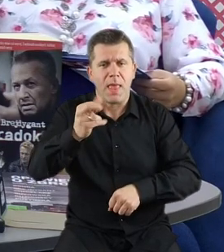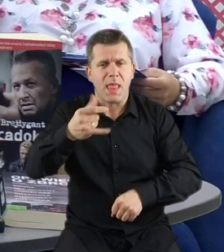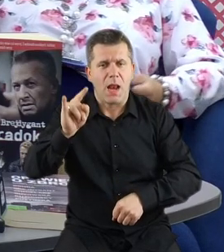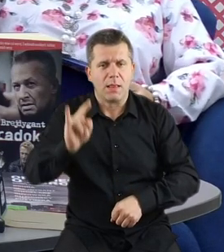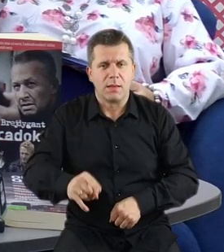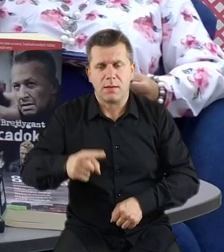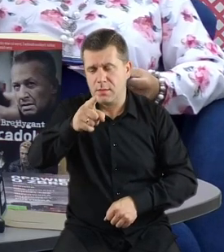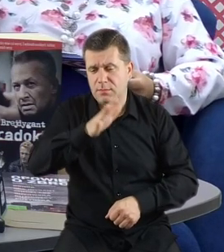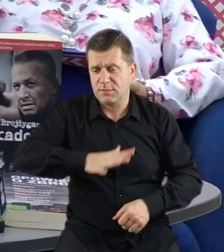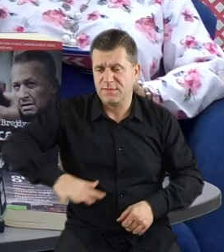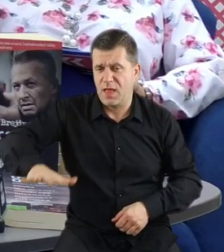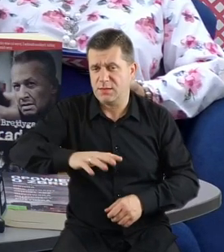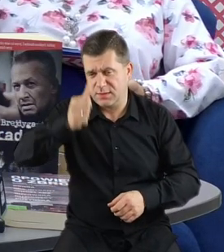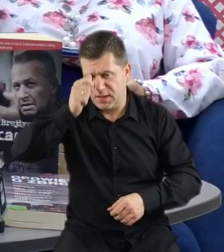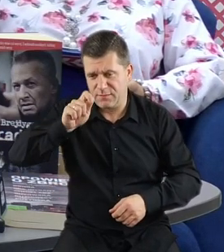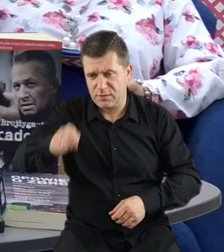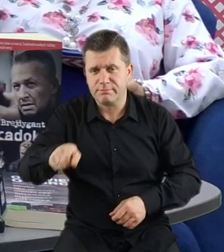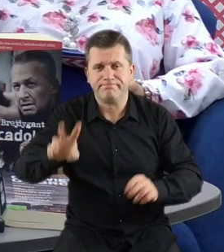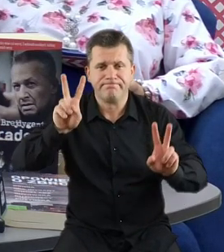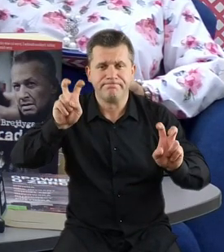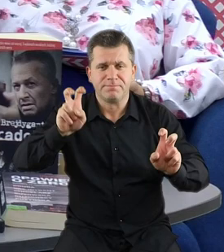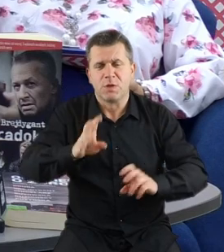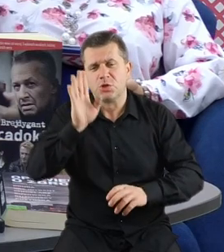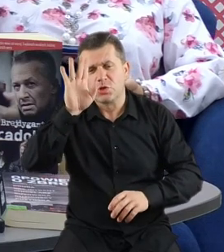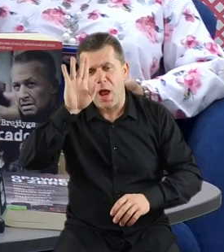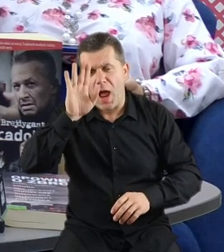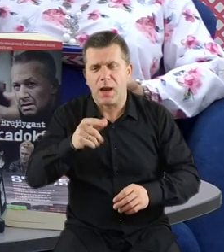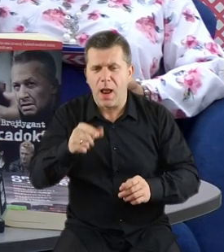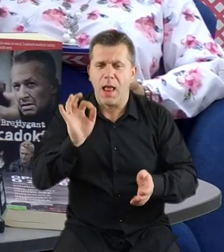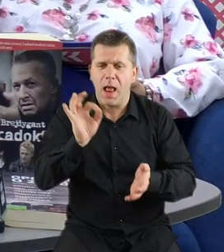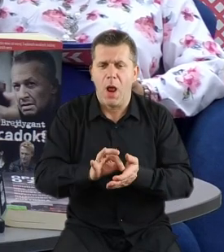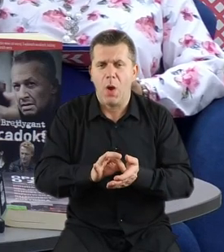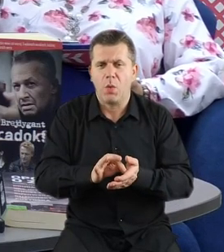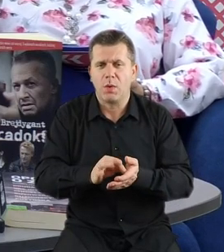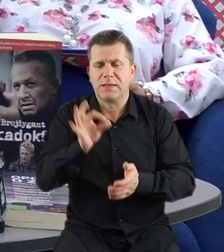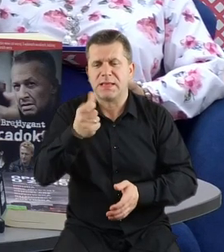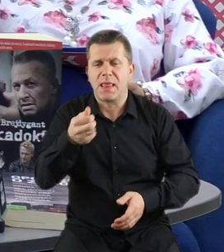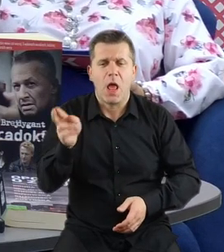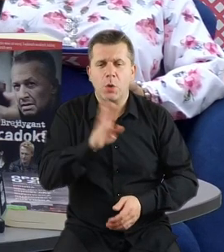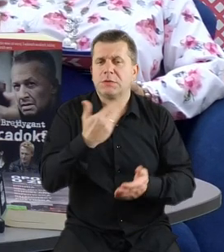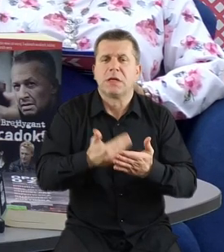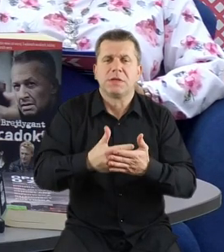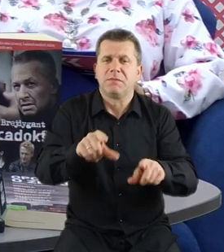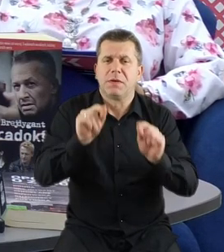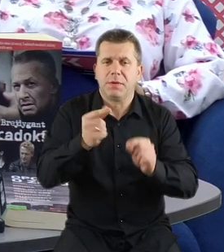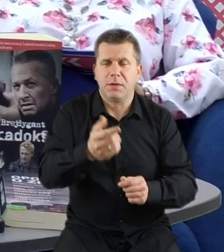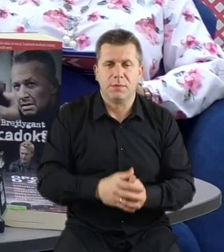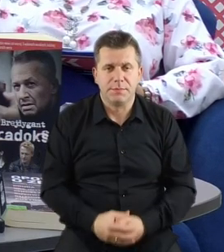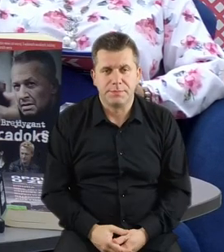pozostał w tej sferze, którą no powiedzmy nazwałabym szarą, co jest uproszczeniem. Mhm. Ale dlaczego akurat scenariusz?